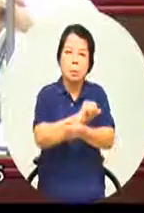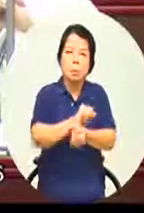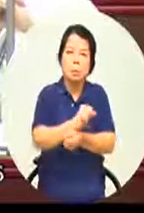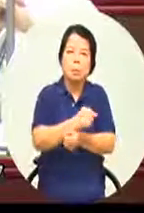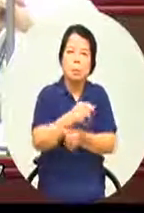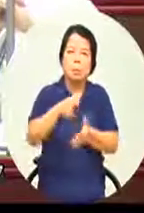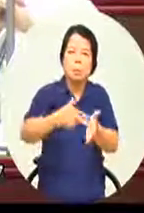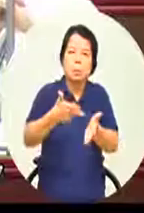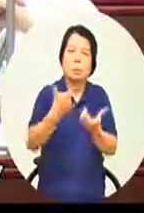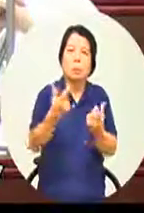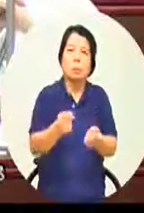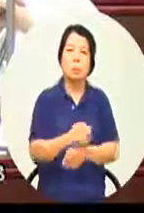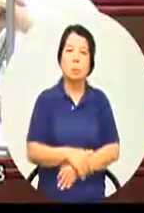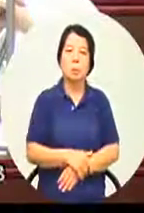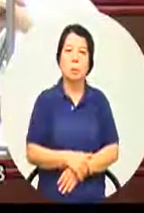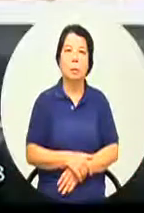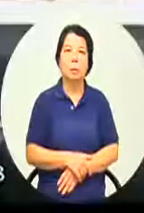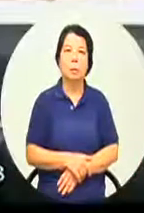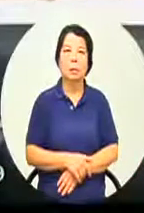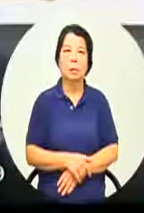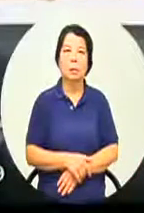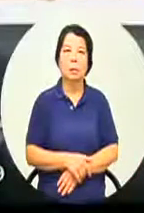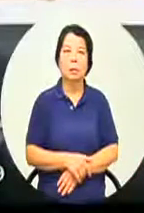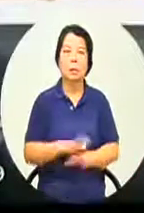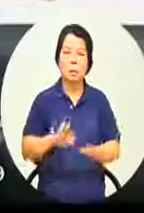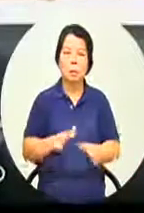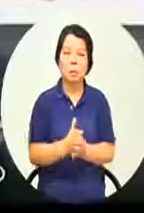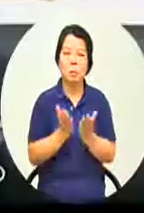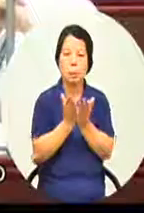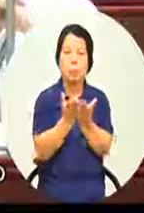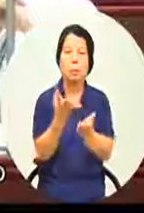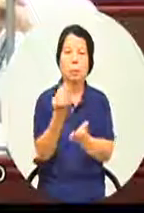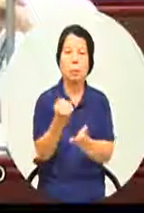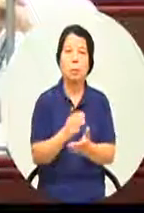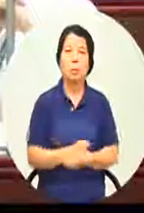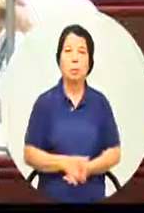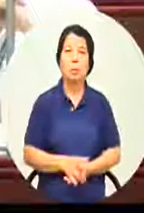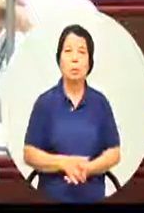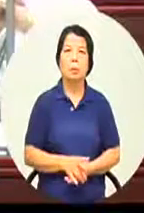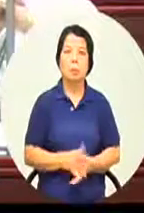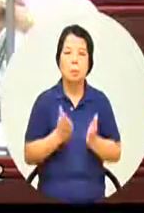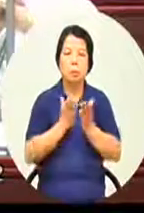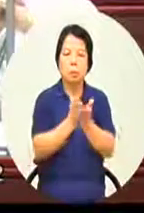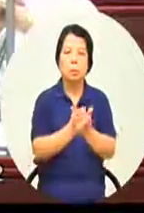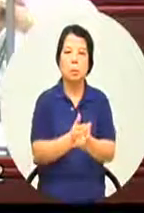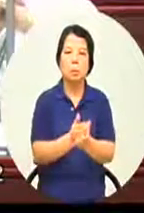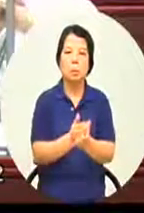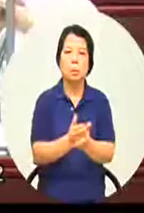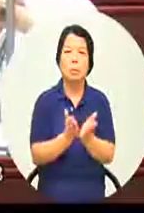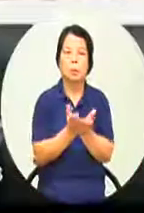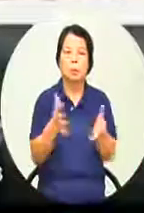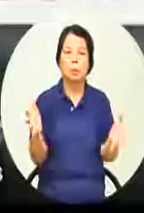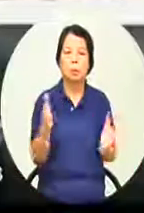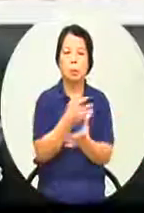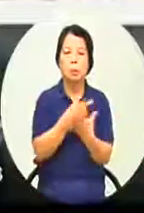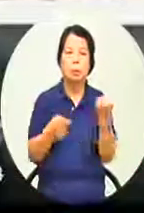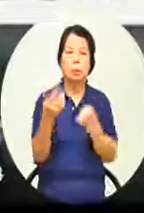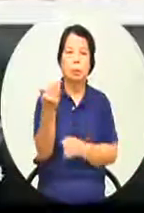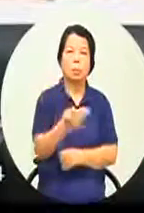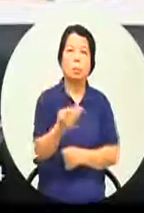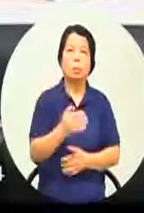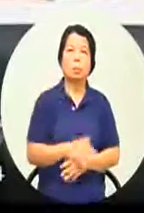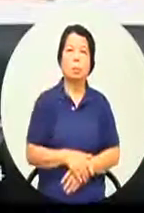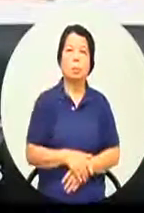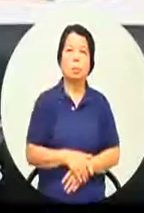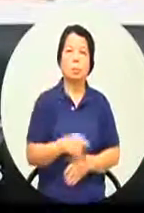油。 还是用柴油？目前有几艘？ 渡轮的话大概有9艘。 渡轮9艘。 是。 那